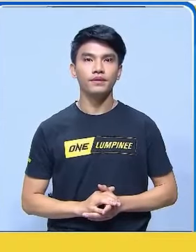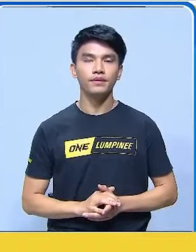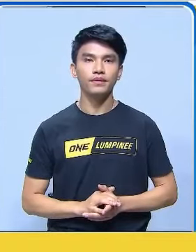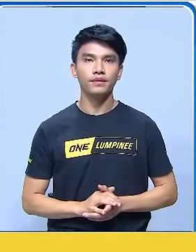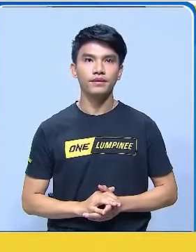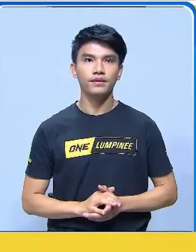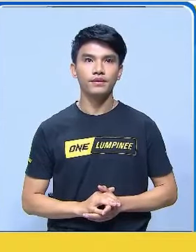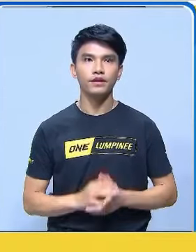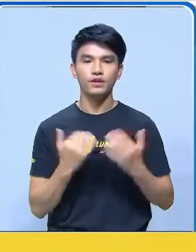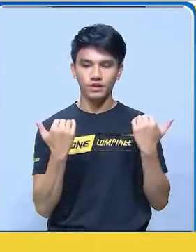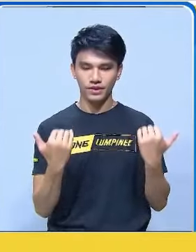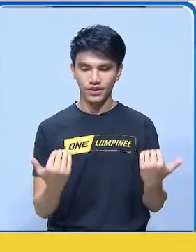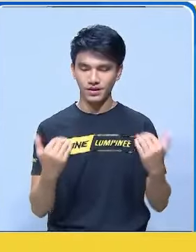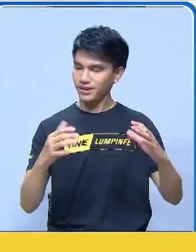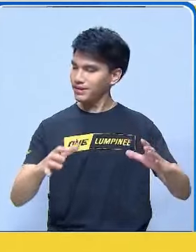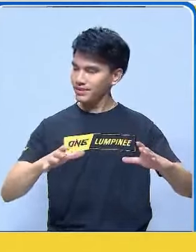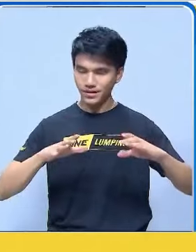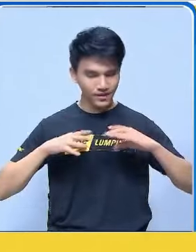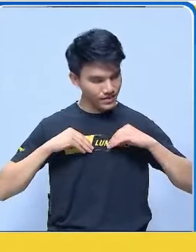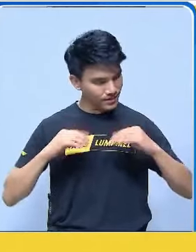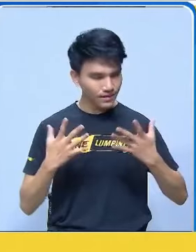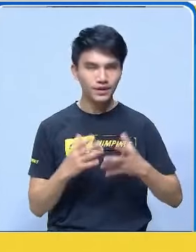คือปฏิเสธใช่ไหมครับ ครับใช่ครับถูกต้องครับ